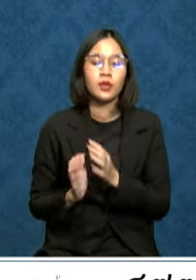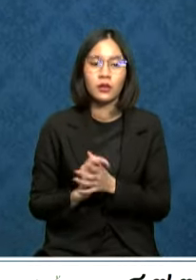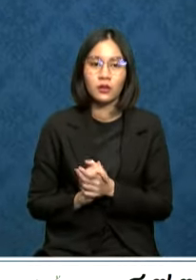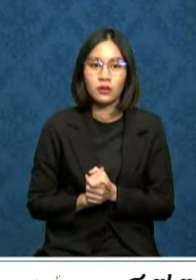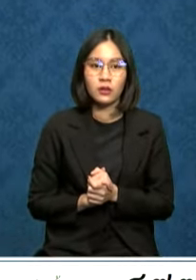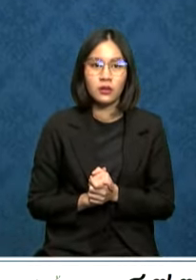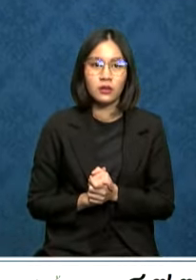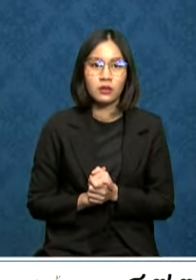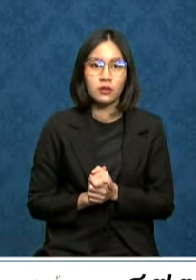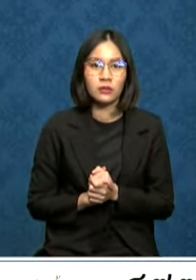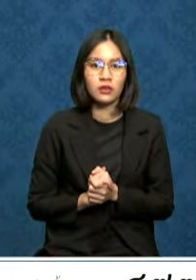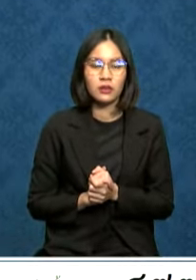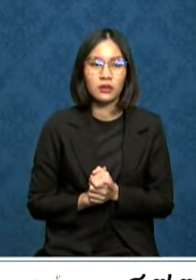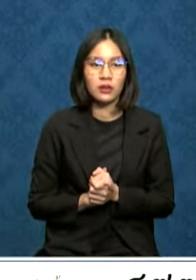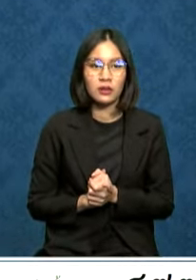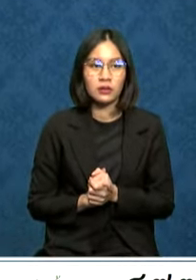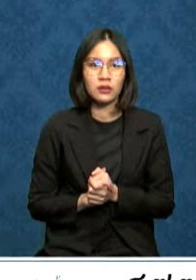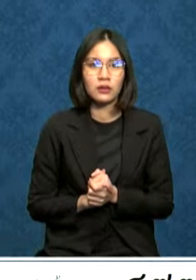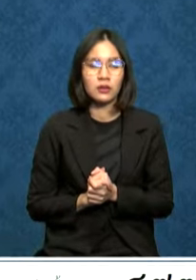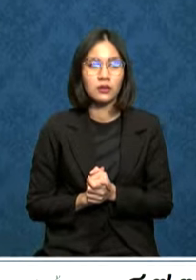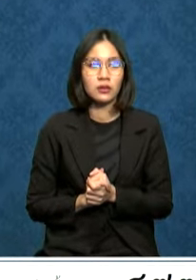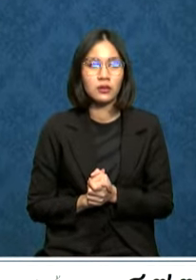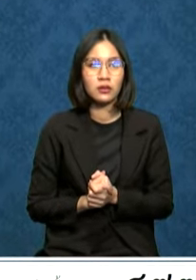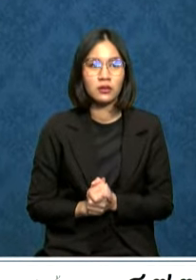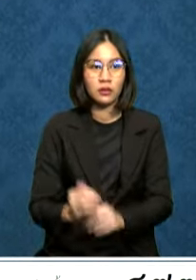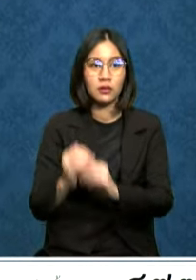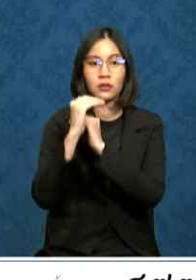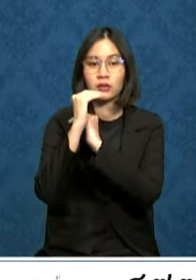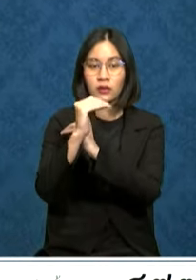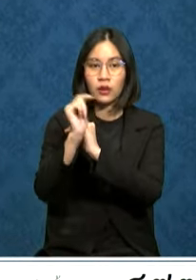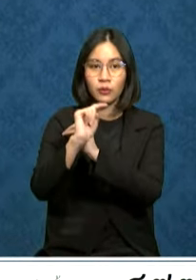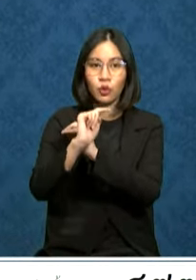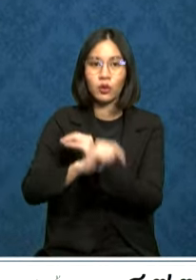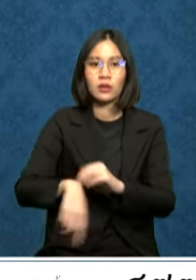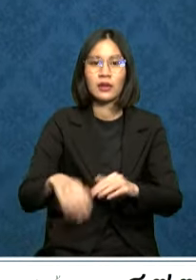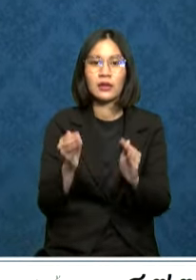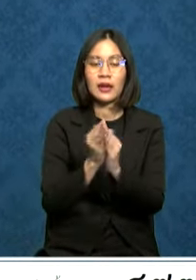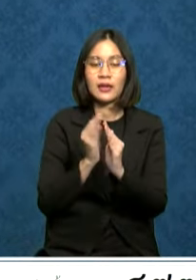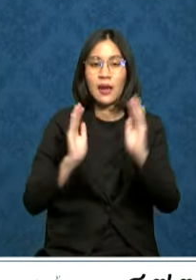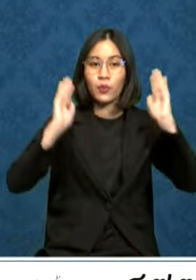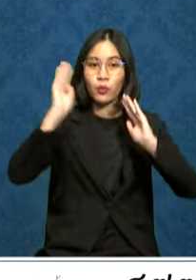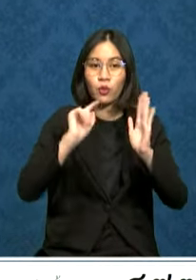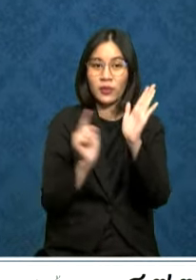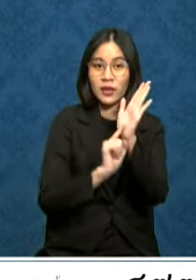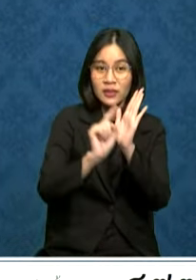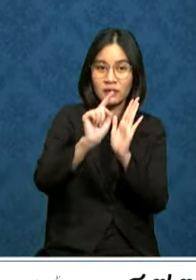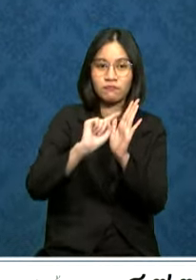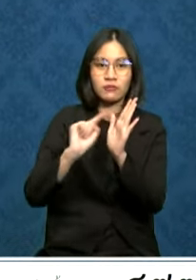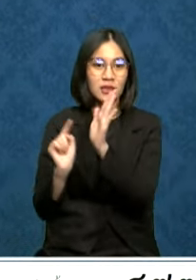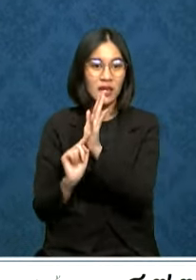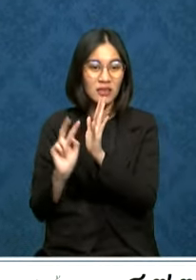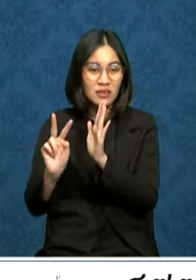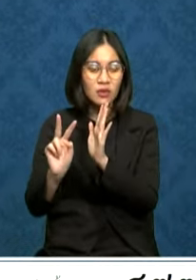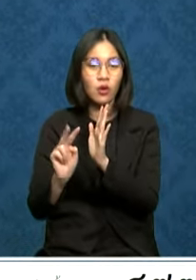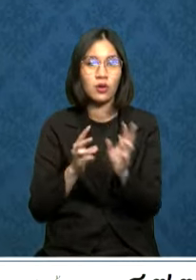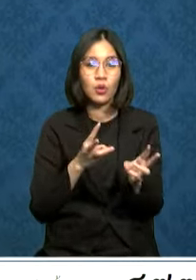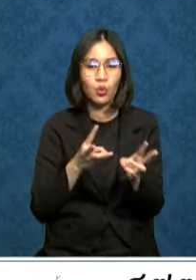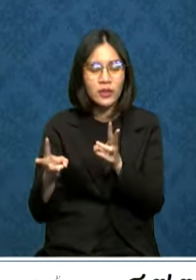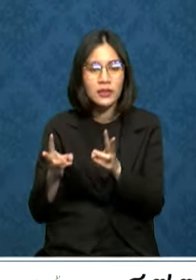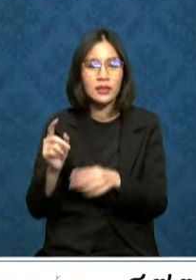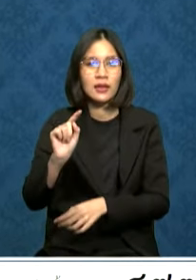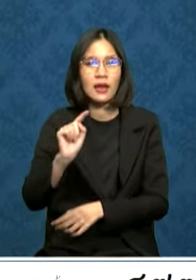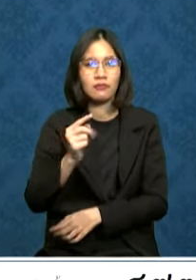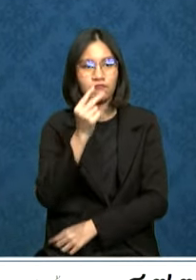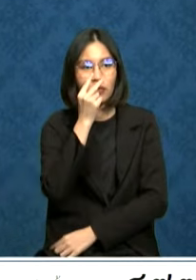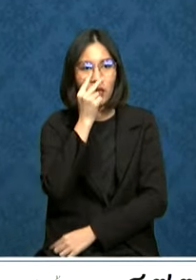เราบอกว่าการที่เราจะกำหนดให้ใช้ Double Majorityก็เป็การทสะท้อน